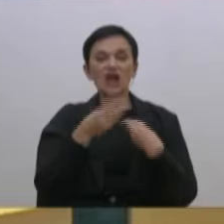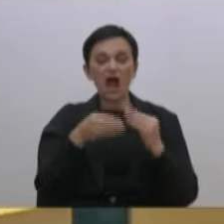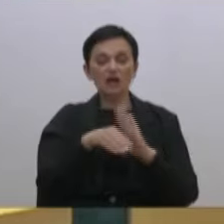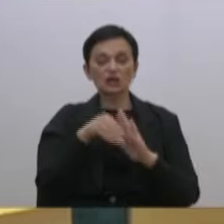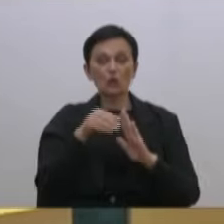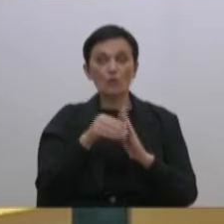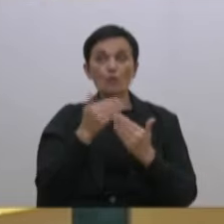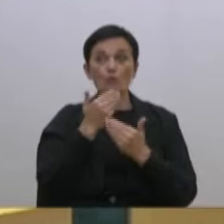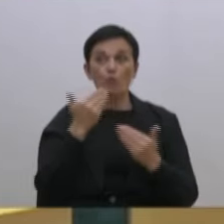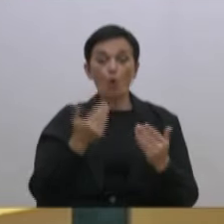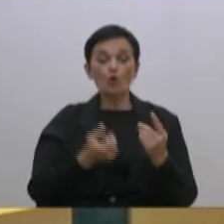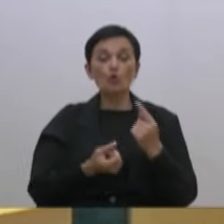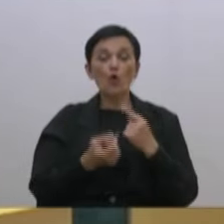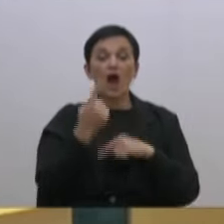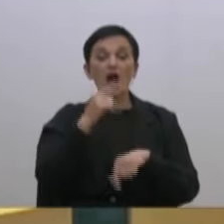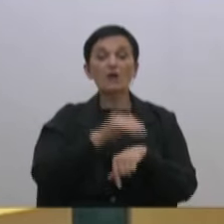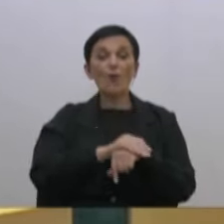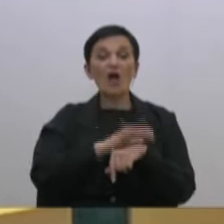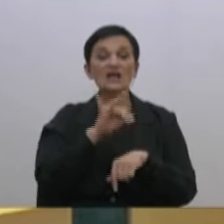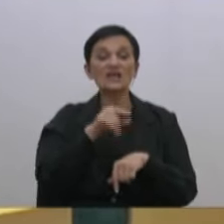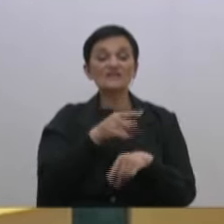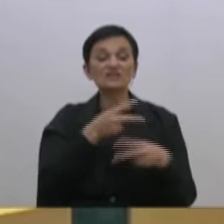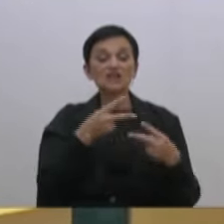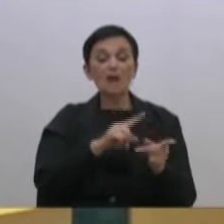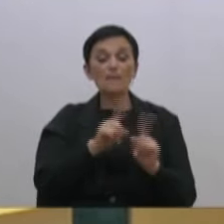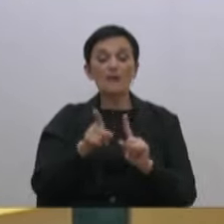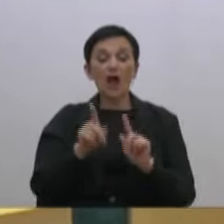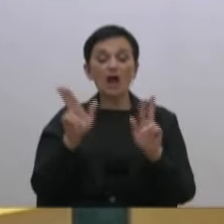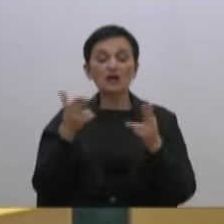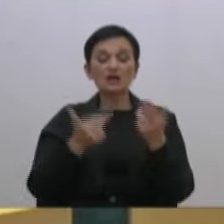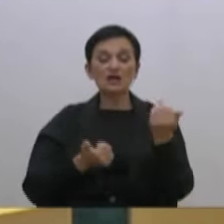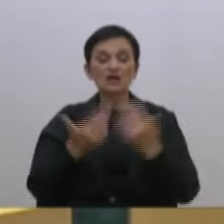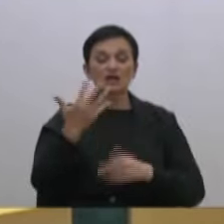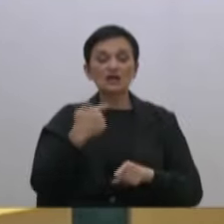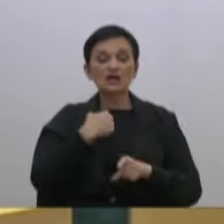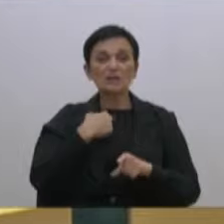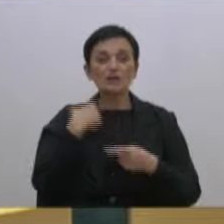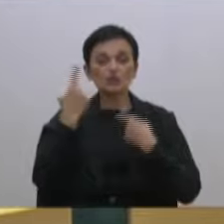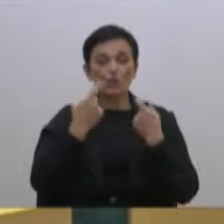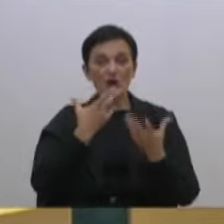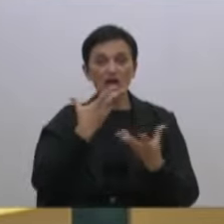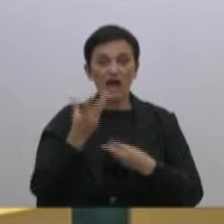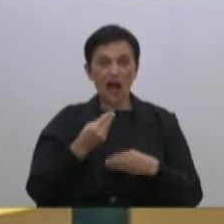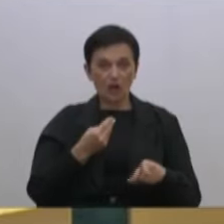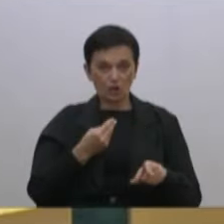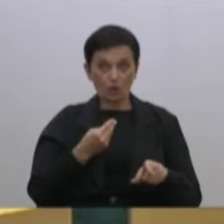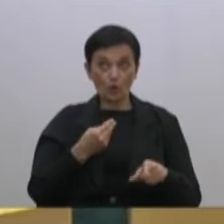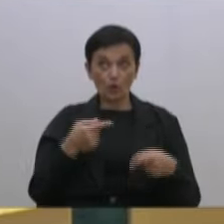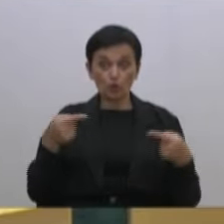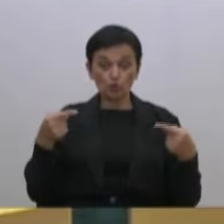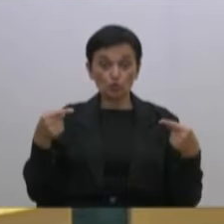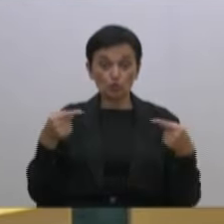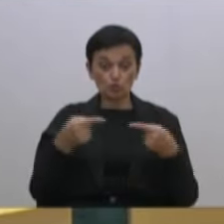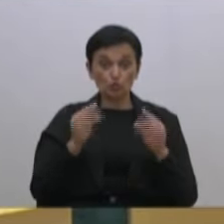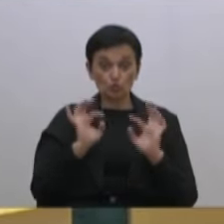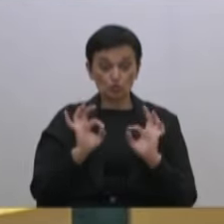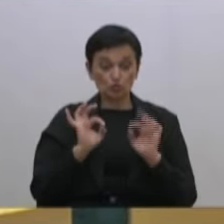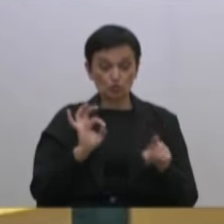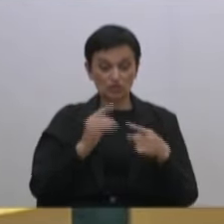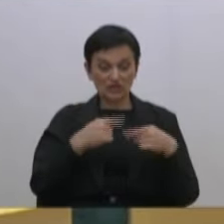და ბოლოს აღმოჩნდა რომ თავად ისედის პარალელური ხმის დათვლის მონაცემები გაყალბდა თურმე და ზუსტად ამ ორგანიზაციას